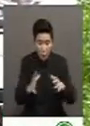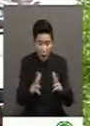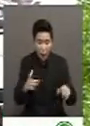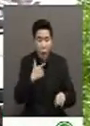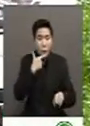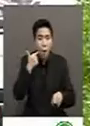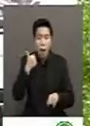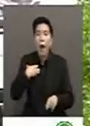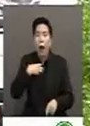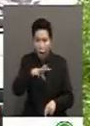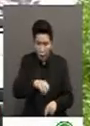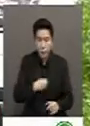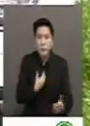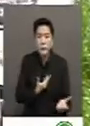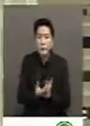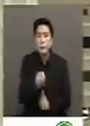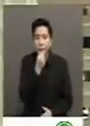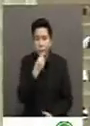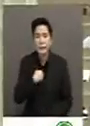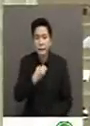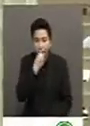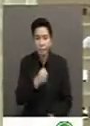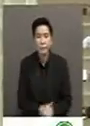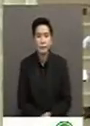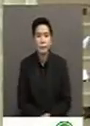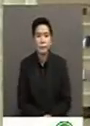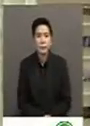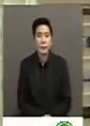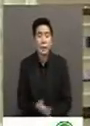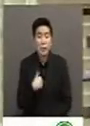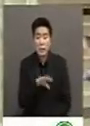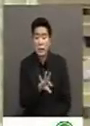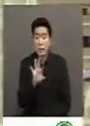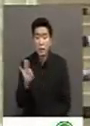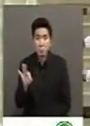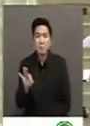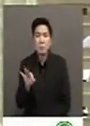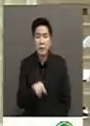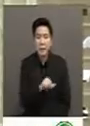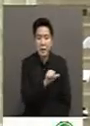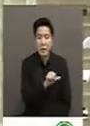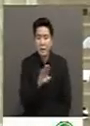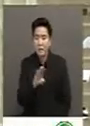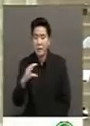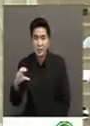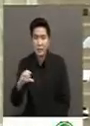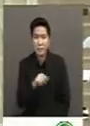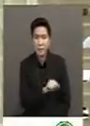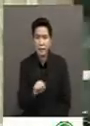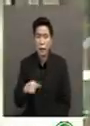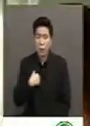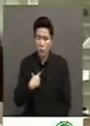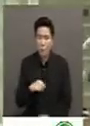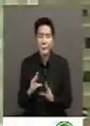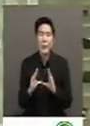อร่อยอย่างเงี้ยก็ซื้อก็กินค่ะ คัดเกรดไหมมันก็มีค่ะมีแบบว่าจะเป็นเกรด A เกรด B เกรด C แต่ส่วนใหญ่จะชอบกินแ